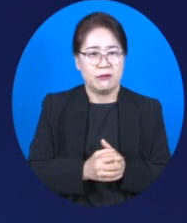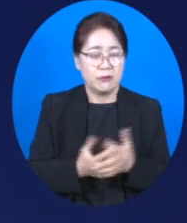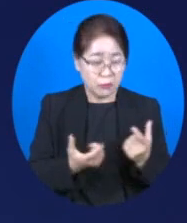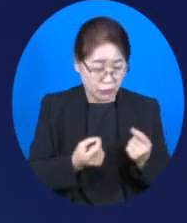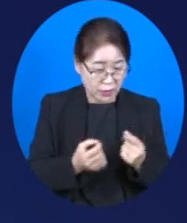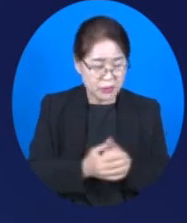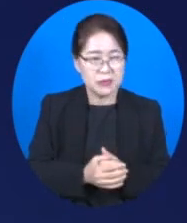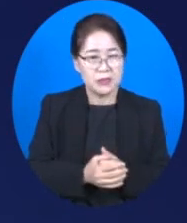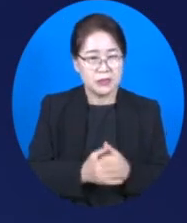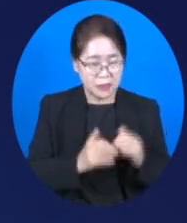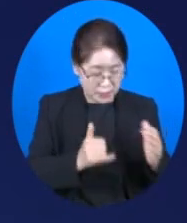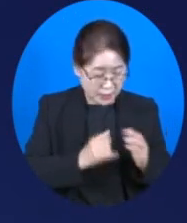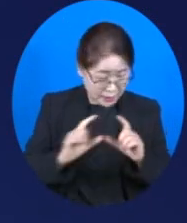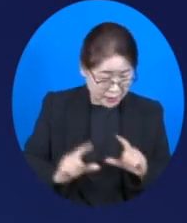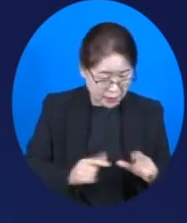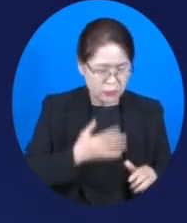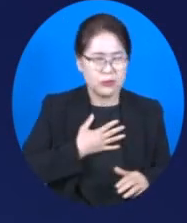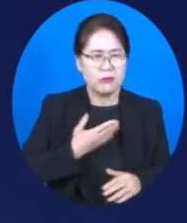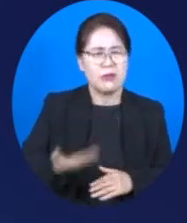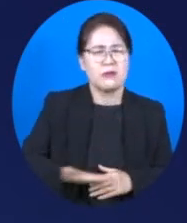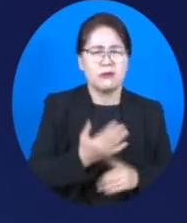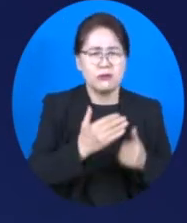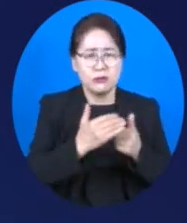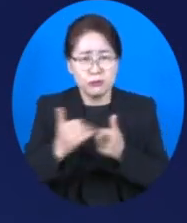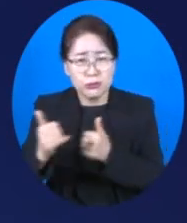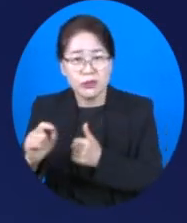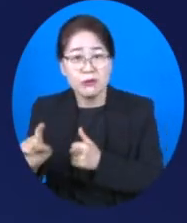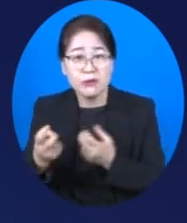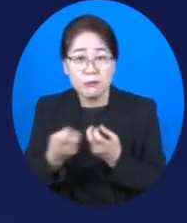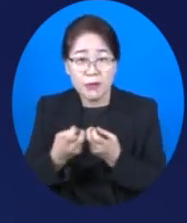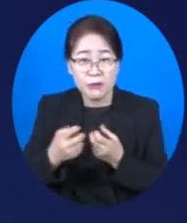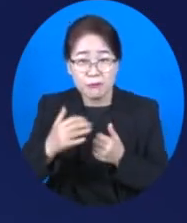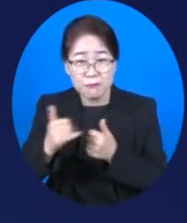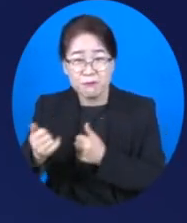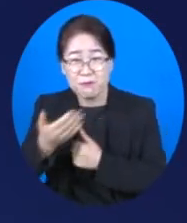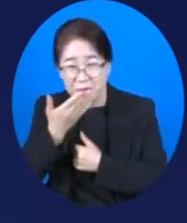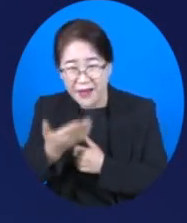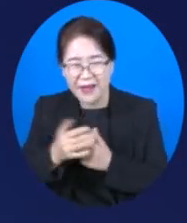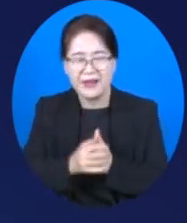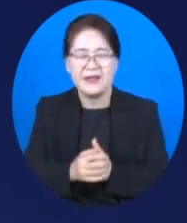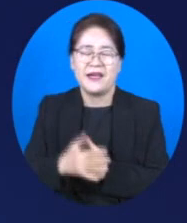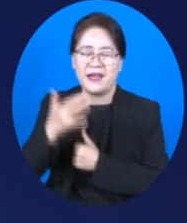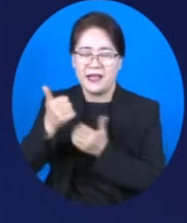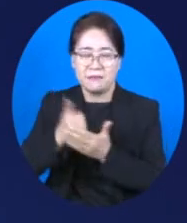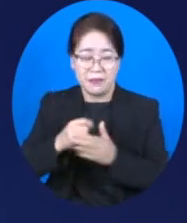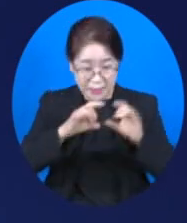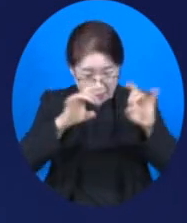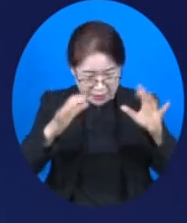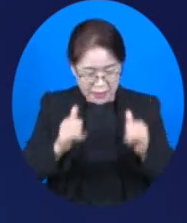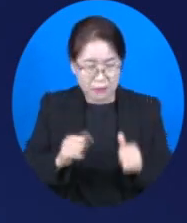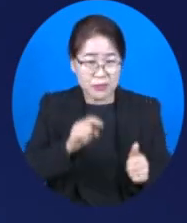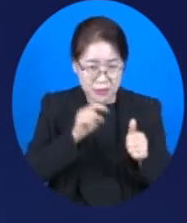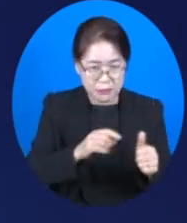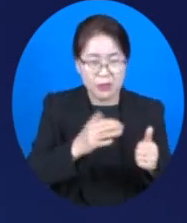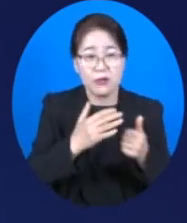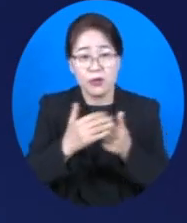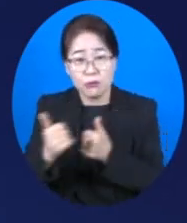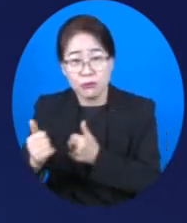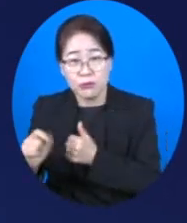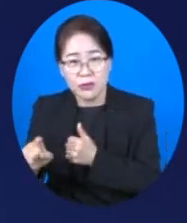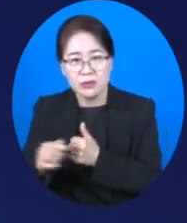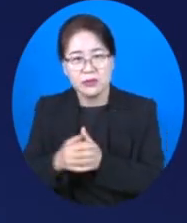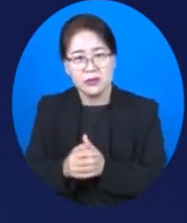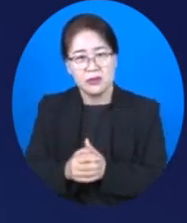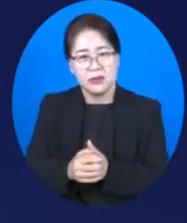저와 여러분을 부르셨습니다. 그런데 어떻게 부르셨습니까? 하나님이 우리 한 사람 한 사람을 지명하여 부르셨는데